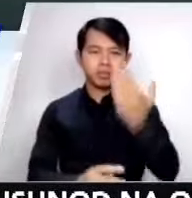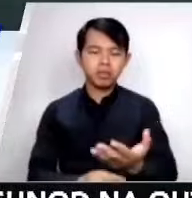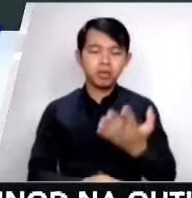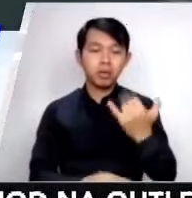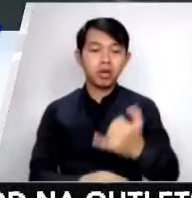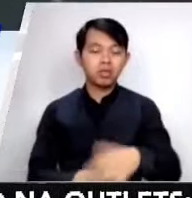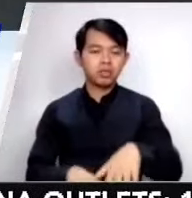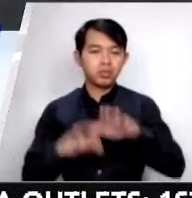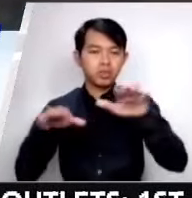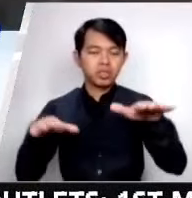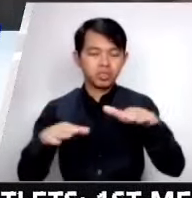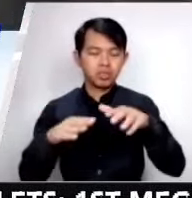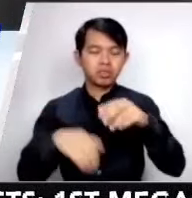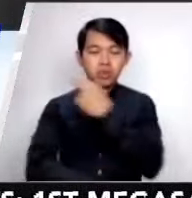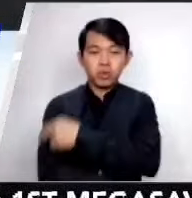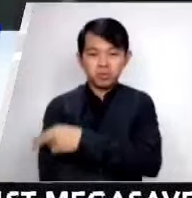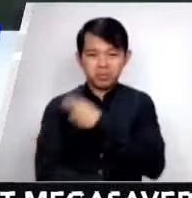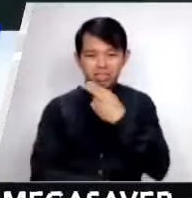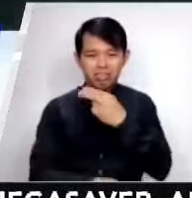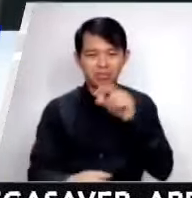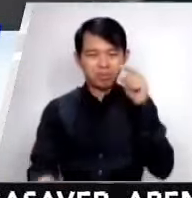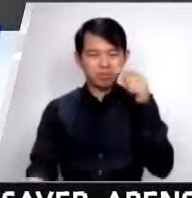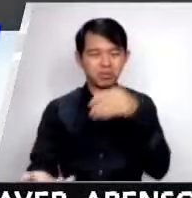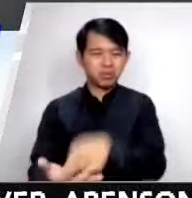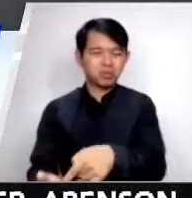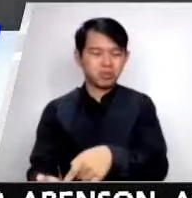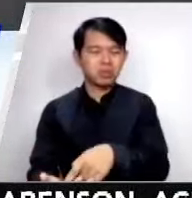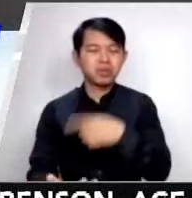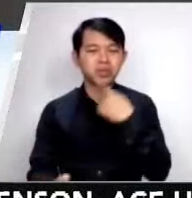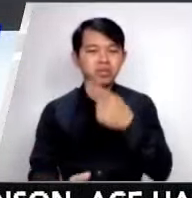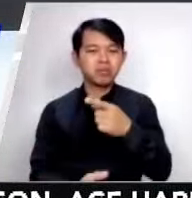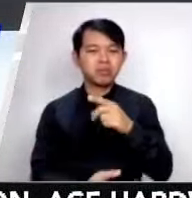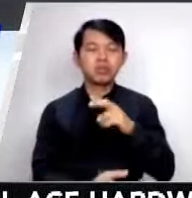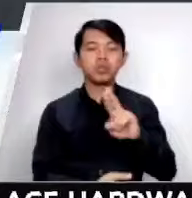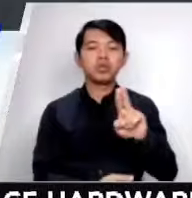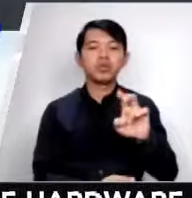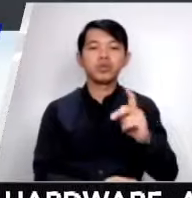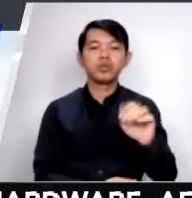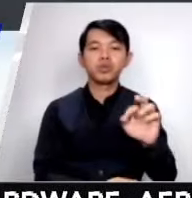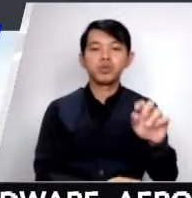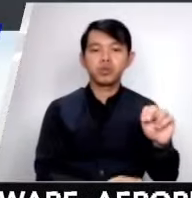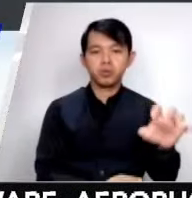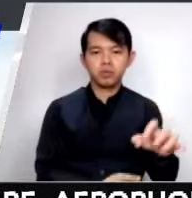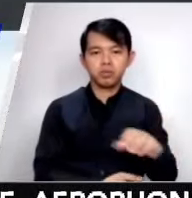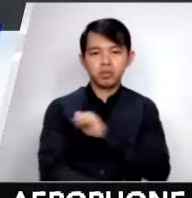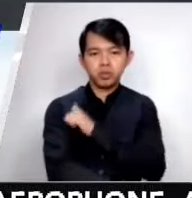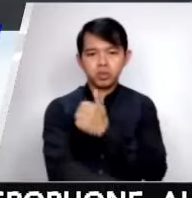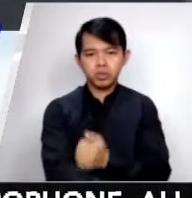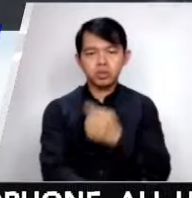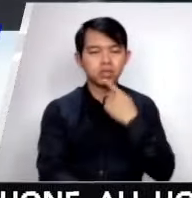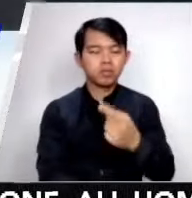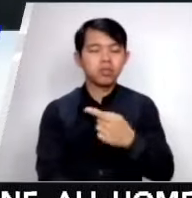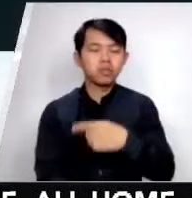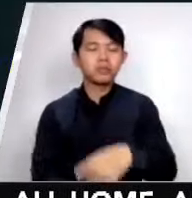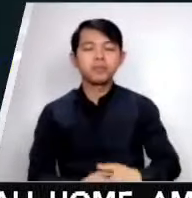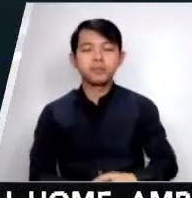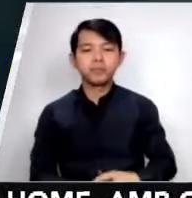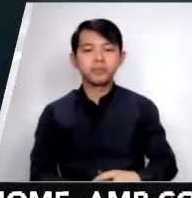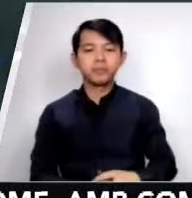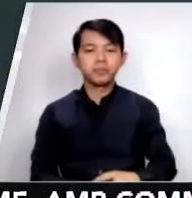missile ayon sa Ukrainian authorities. Git naman ng Russia missile ng Ukraine ang tumama sa children's hospital.